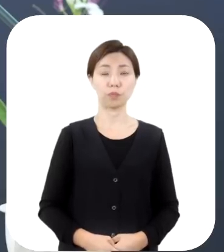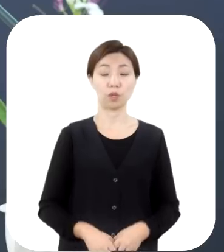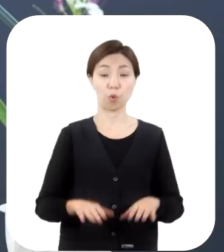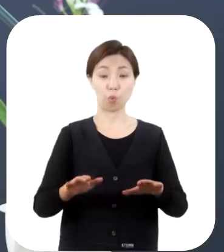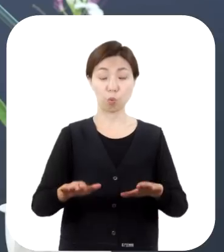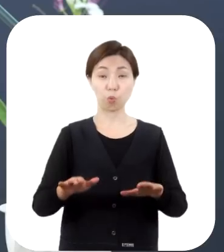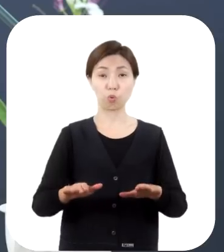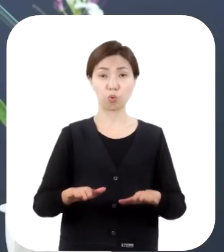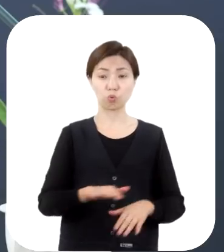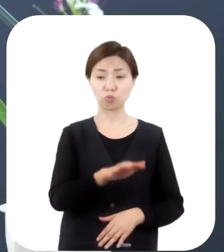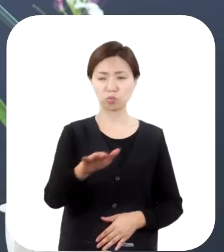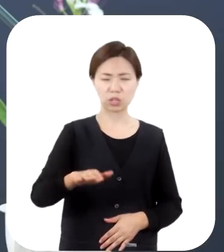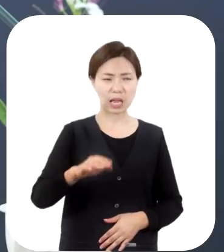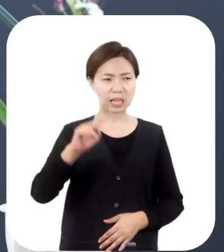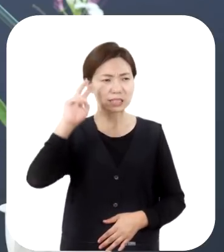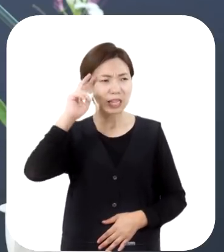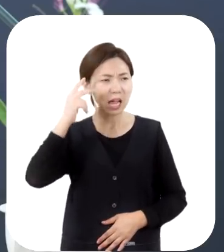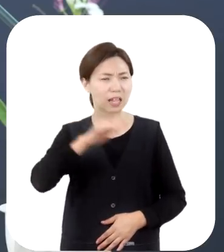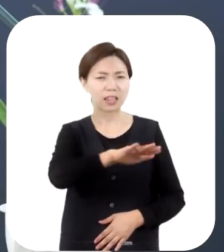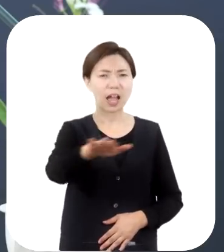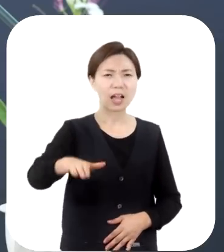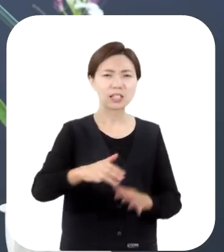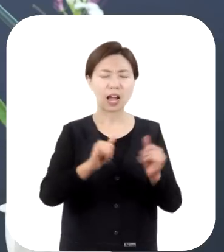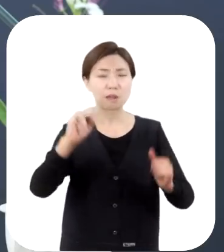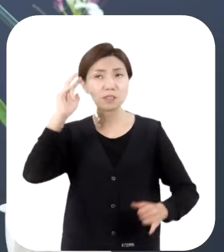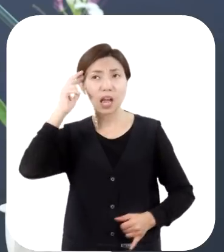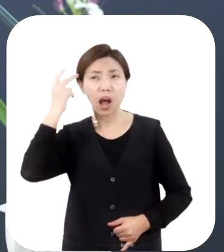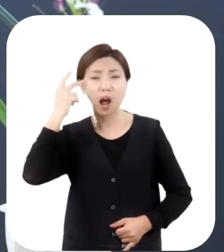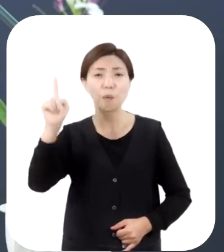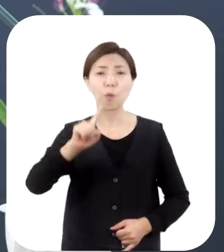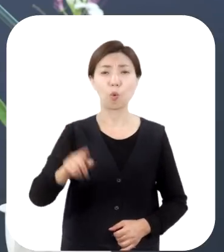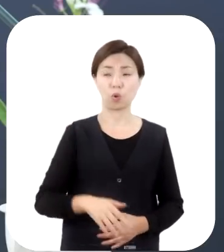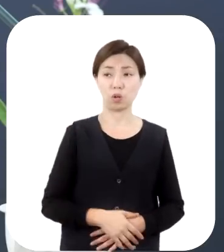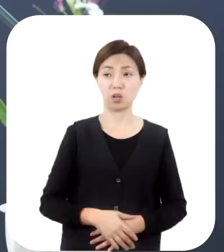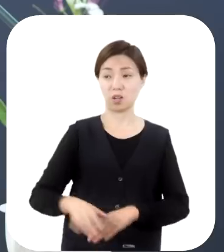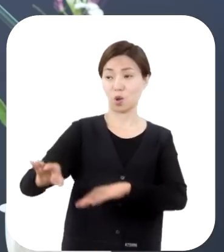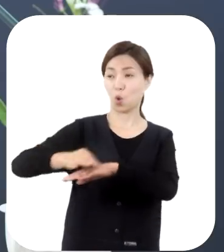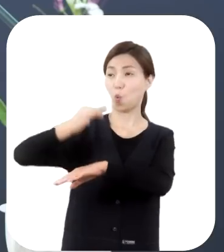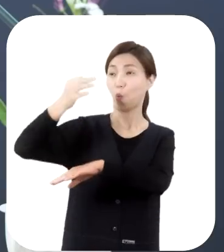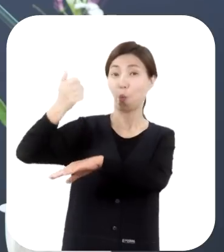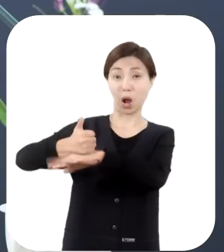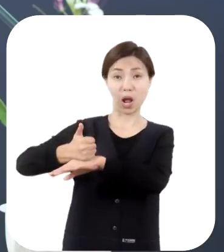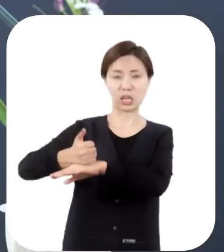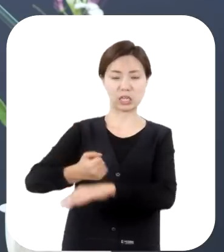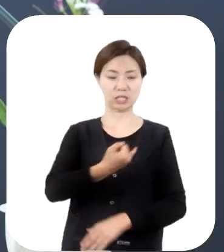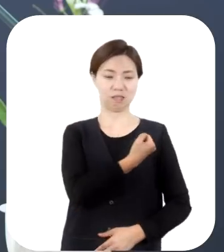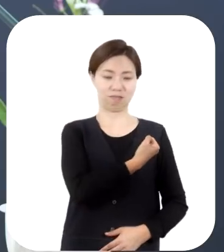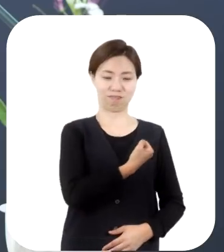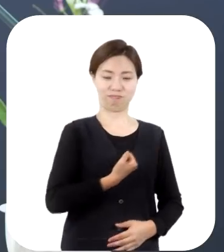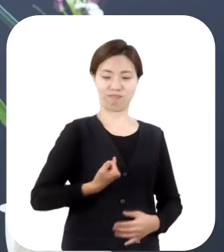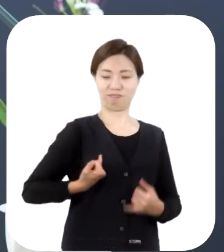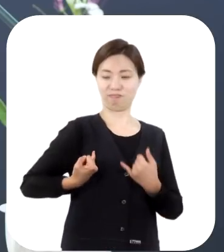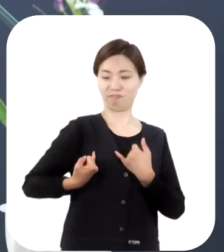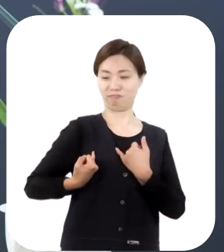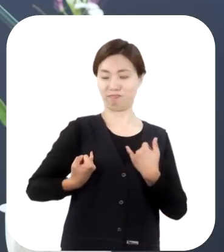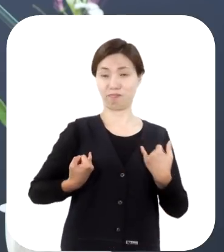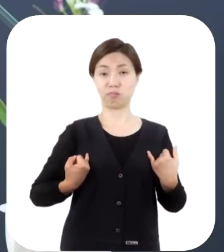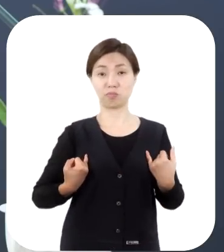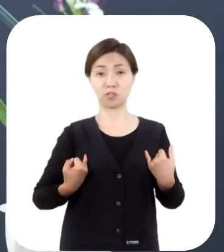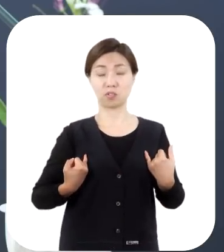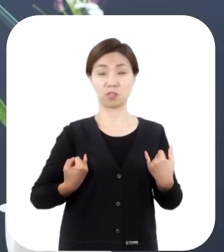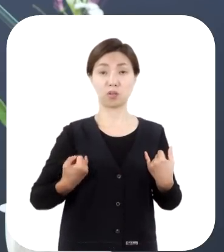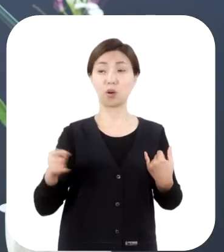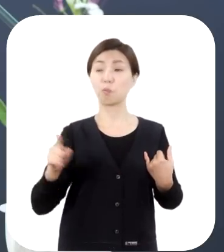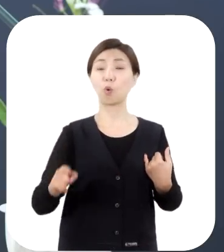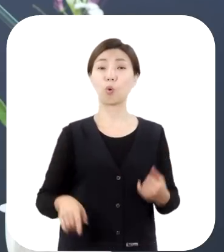오늘 우리는 이것을 연결해서 사람들이 착각하고 있거든요. 왕이 여러 여자를 거느리는